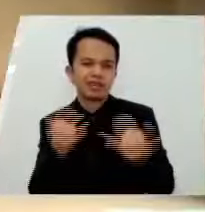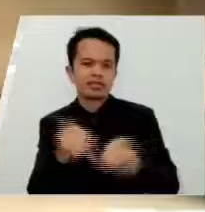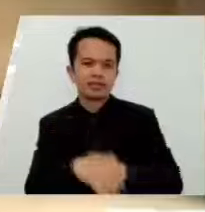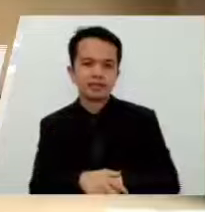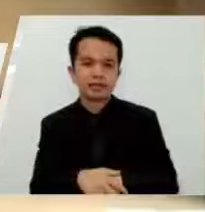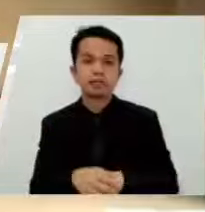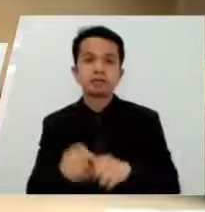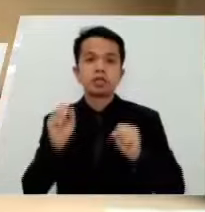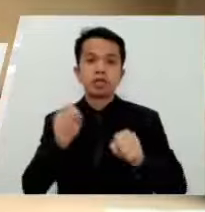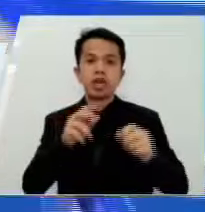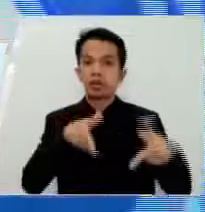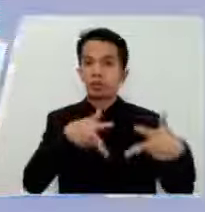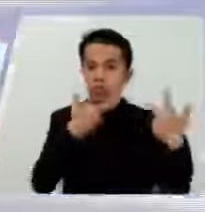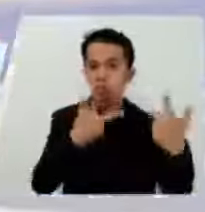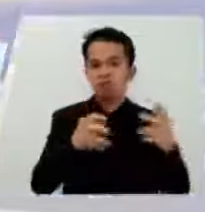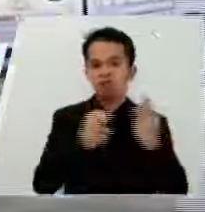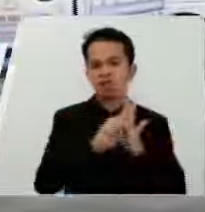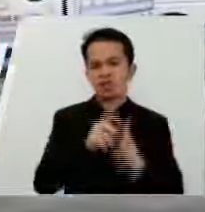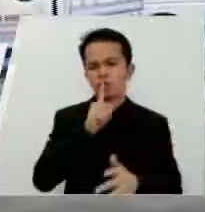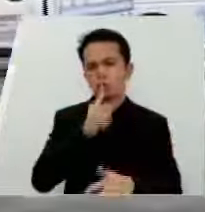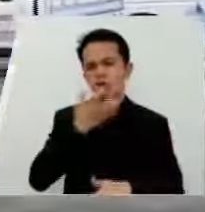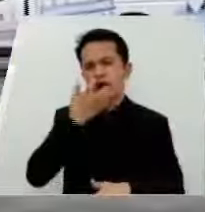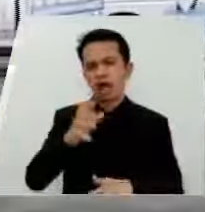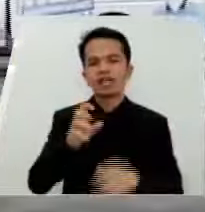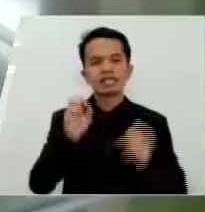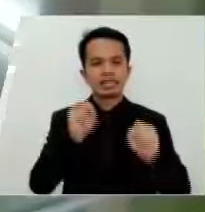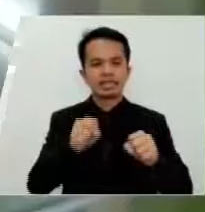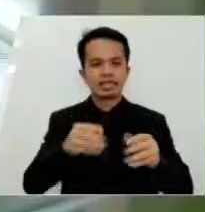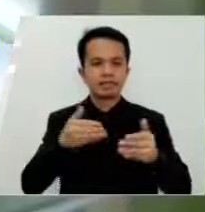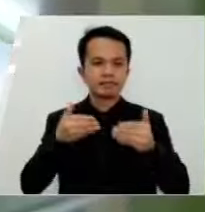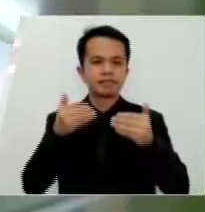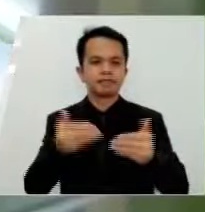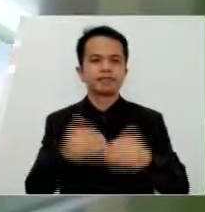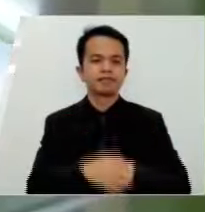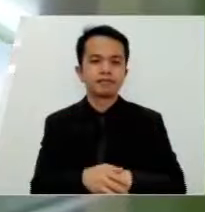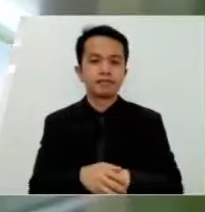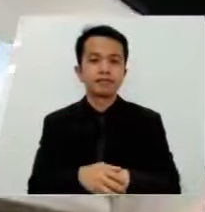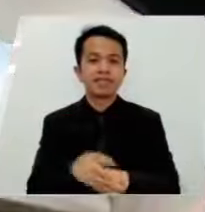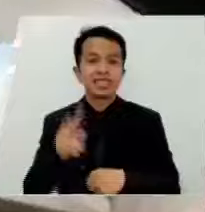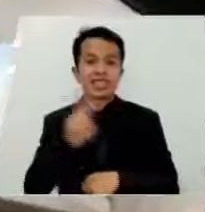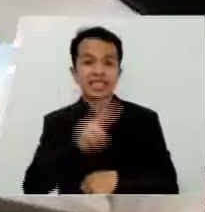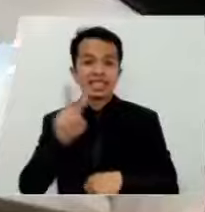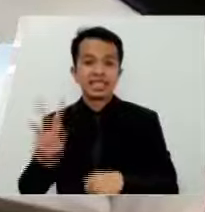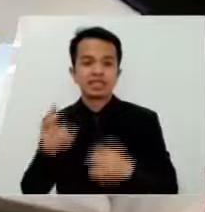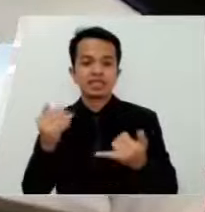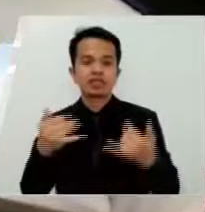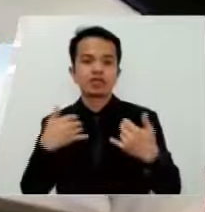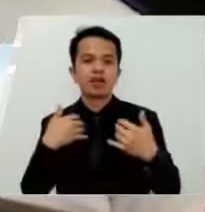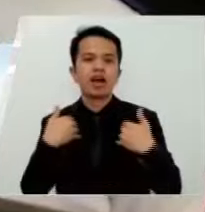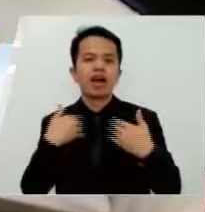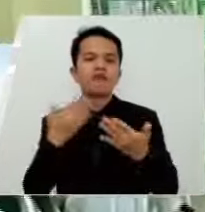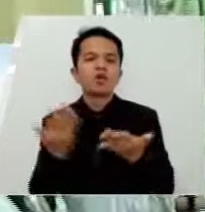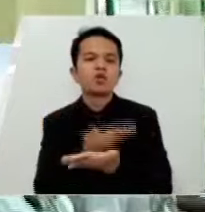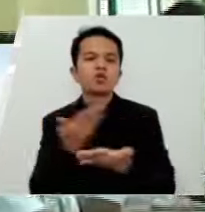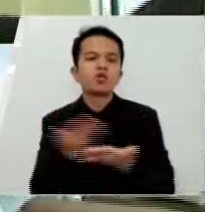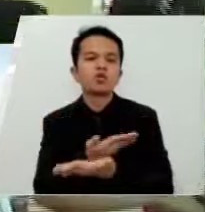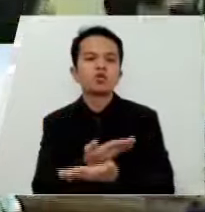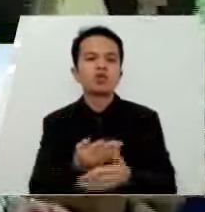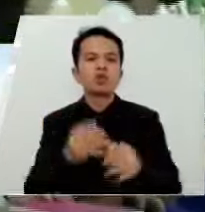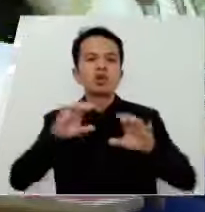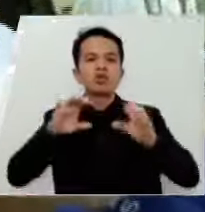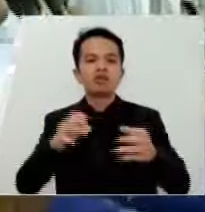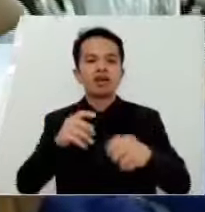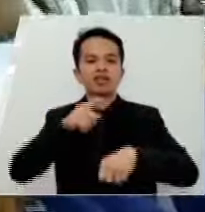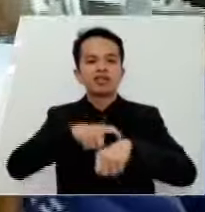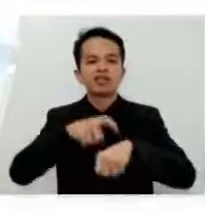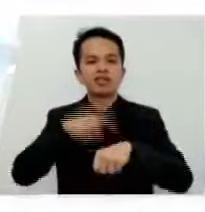pag sobrang init na talaga. Sa Valenzuela, may bagong class hours na ipatutupad ang LGU para sa buong